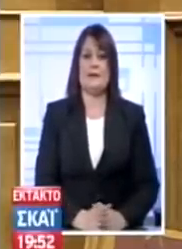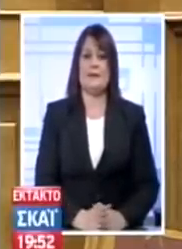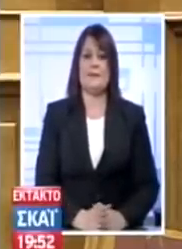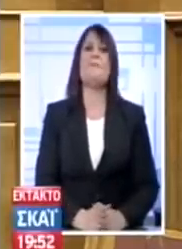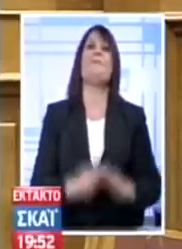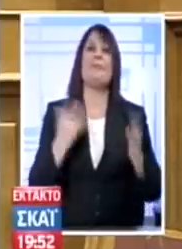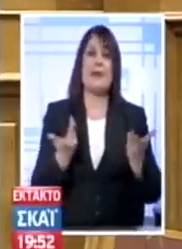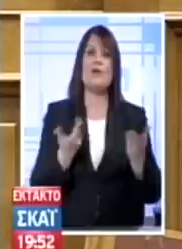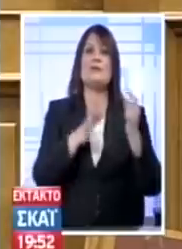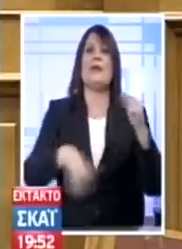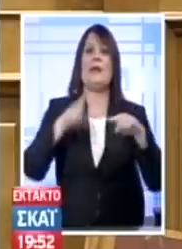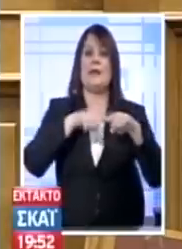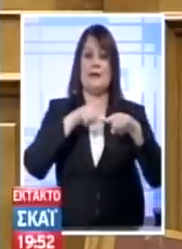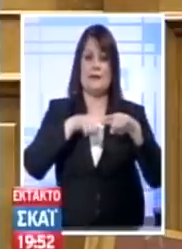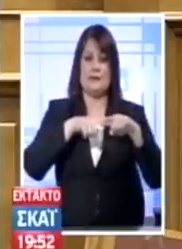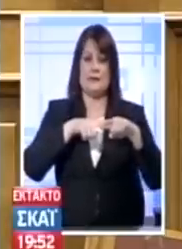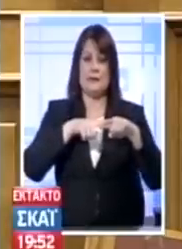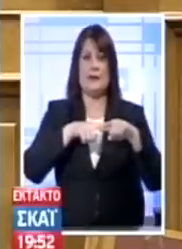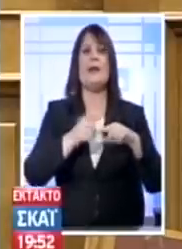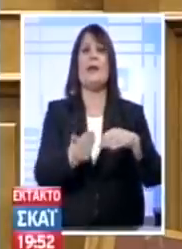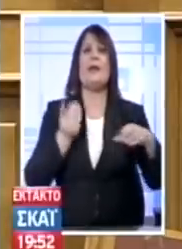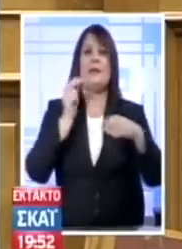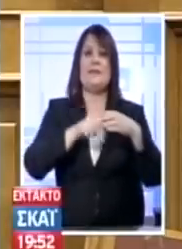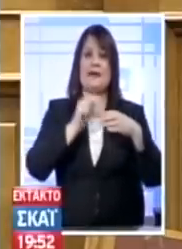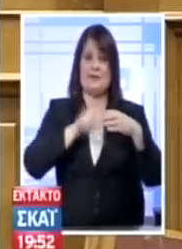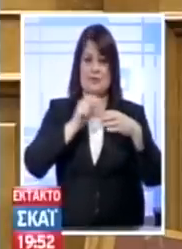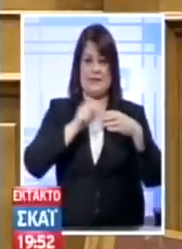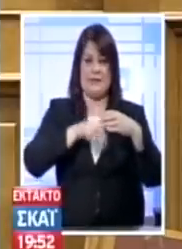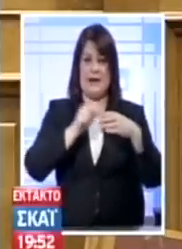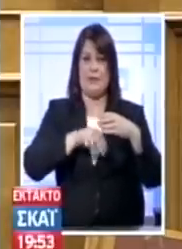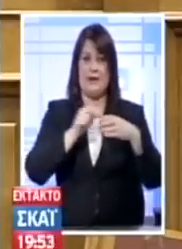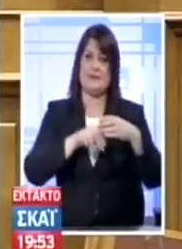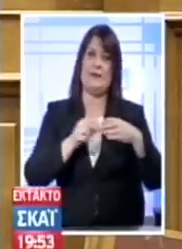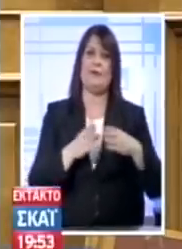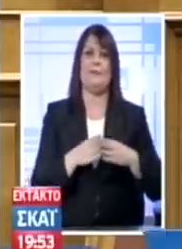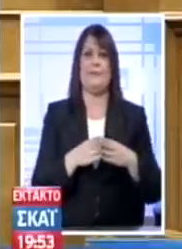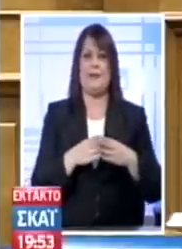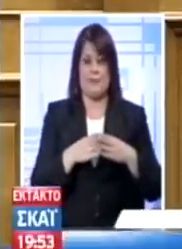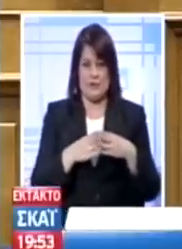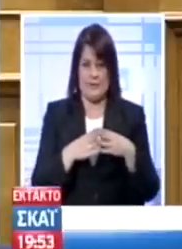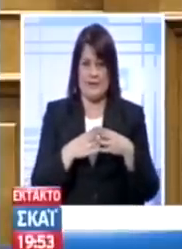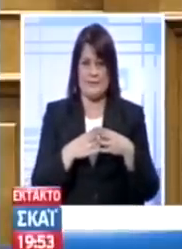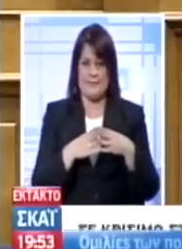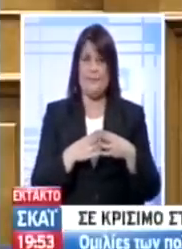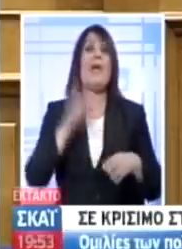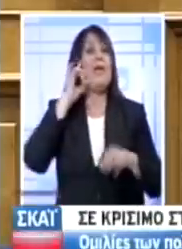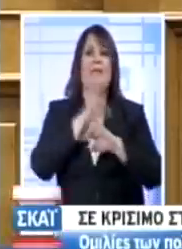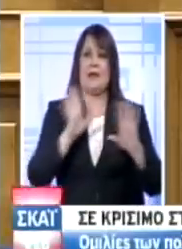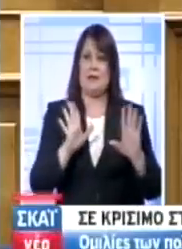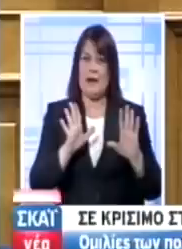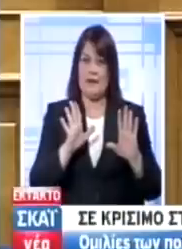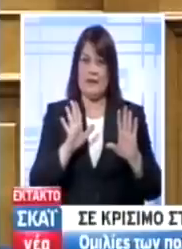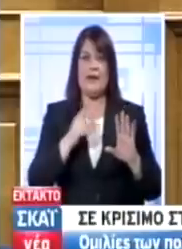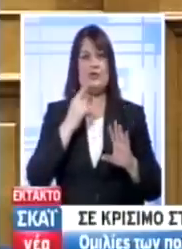ώστε να πάει η χώρα σε εκλογές υπό συνθήκες ομαλότητας. Αν κατάλαβε ότι θέλω να συγκυβερνήσω μαζί